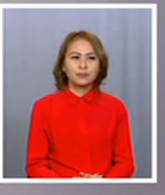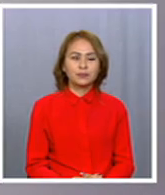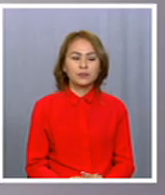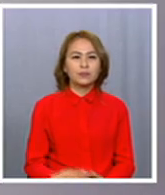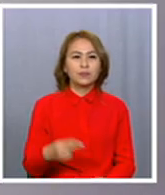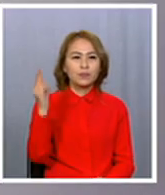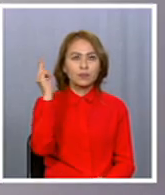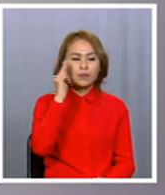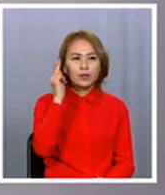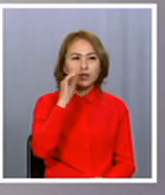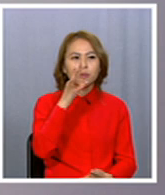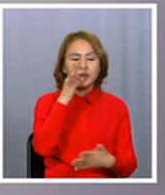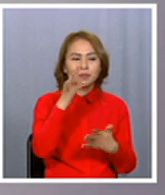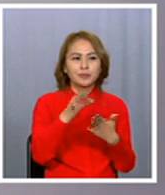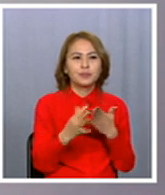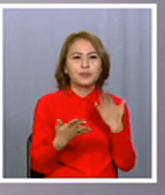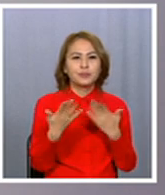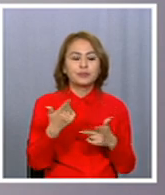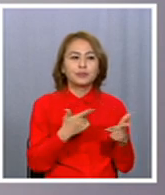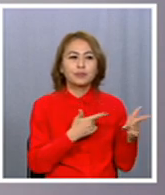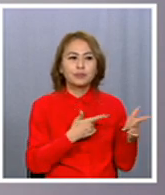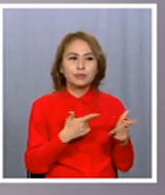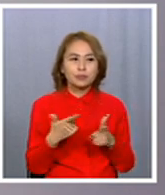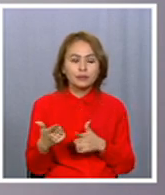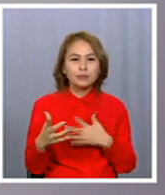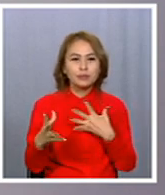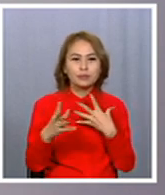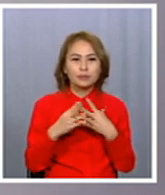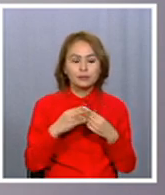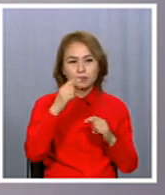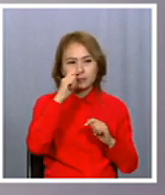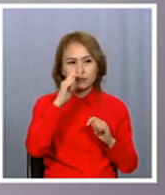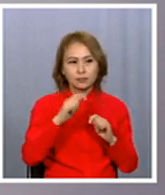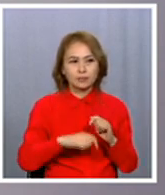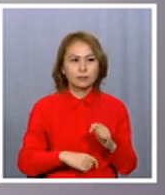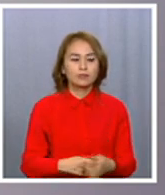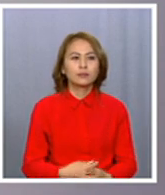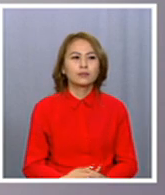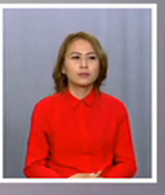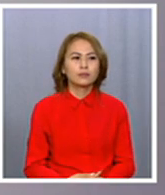Оқушылар, жауаптарыңыз дайын болса, бірге тексерейік.